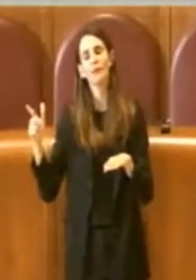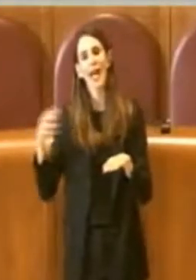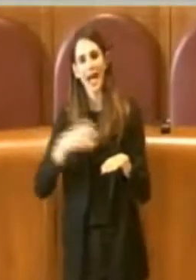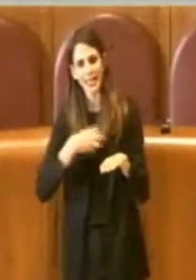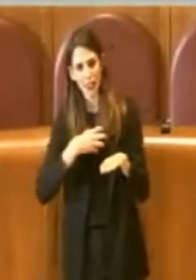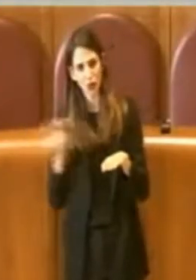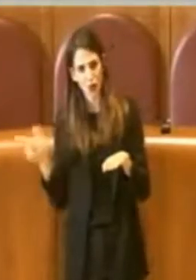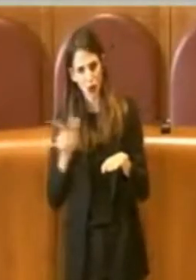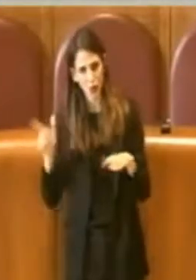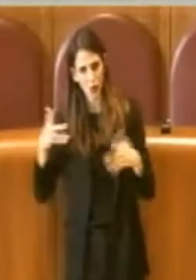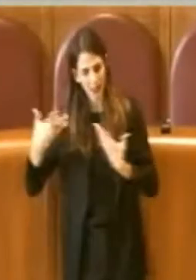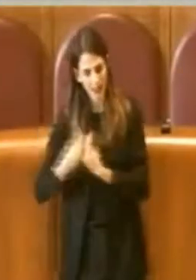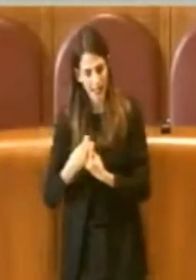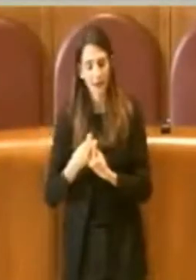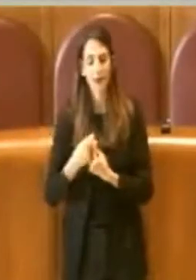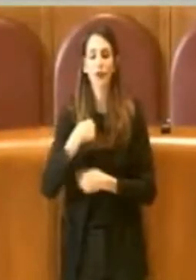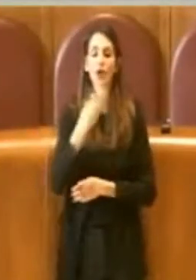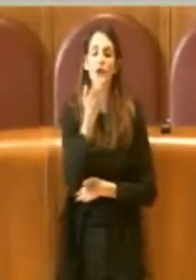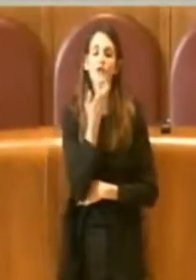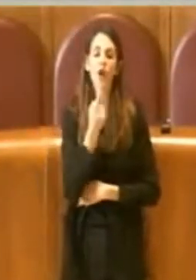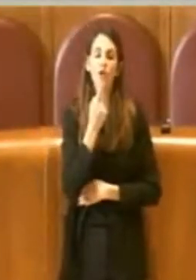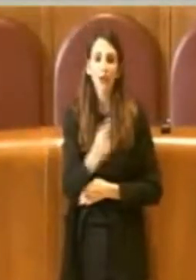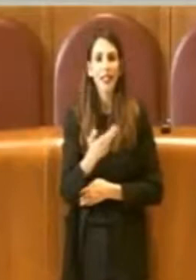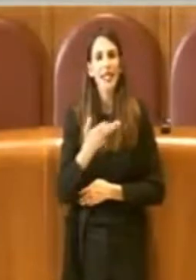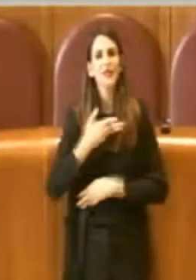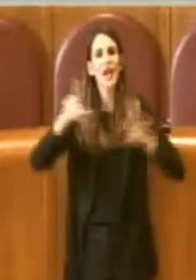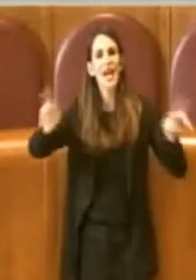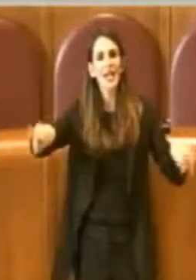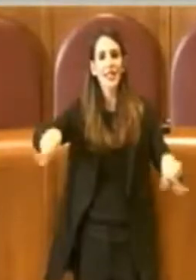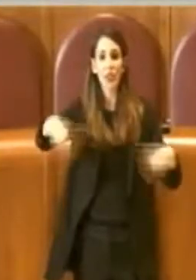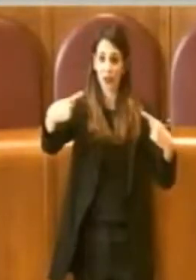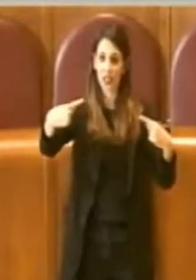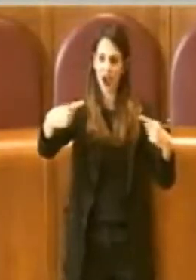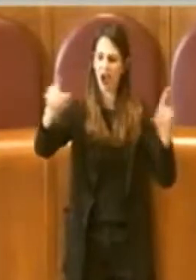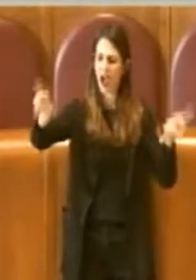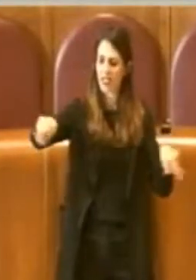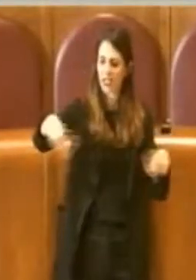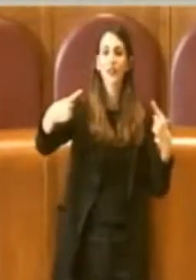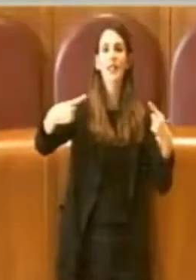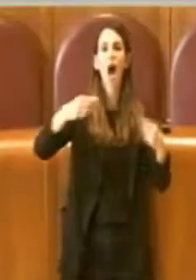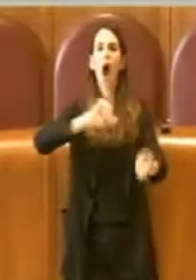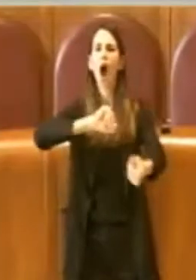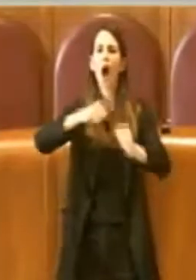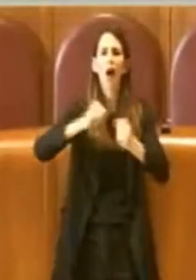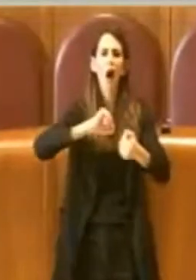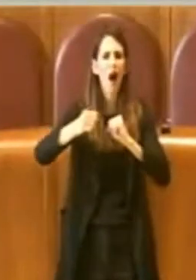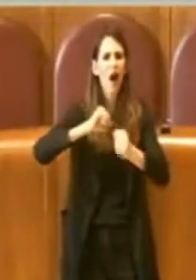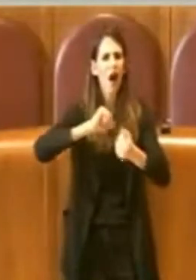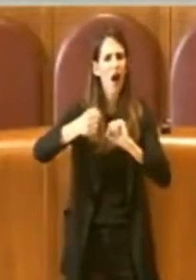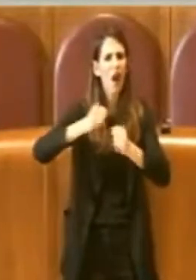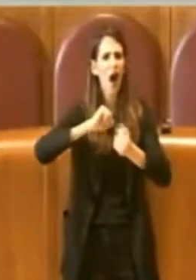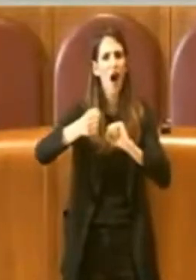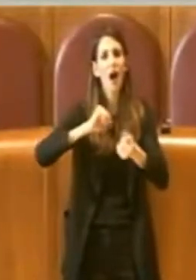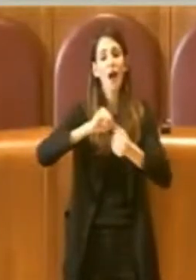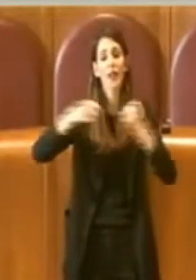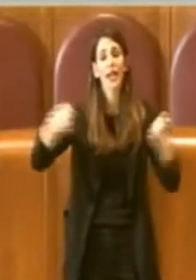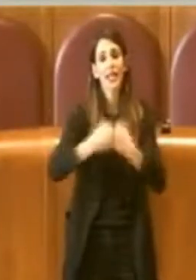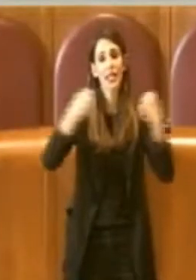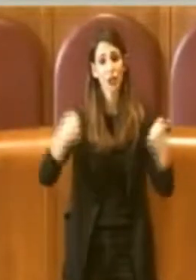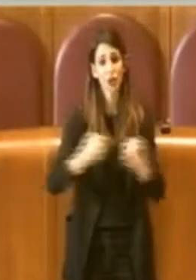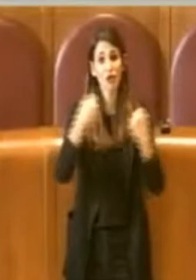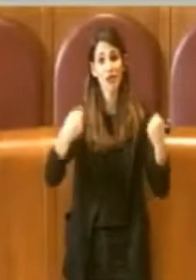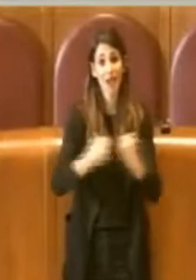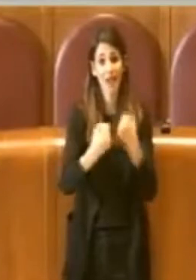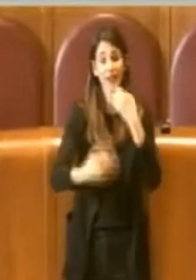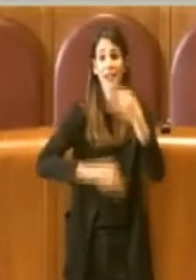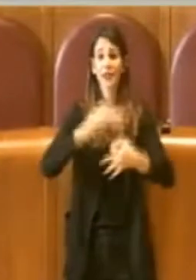enorme sfida che è quella di combattere, di ridurre drasticamente le morti che ci sono